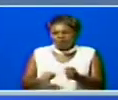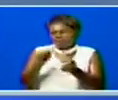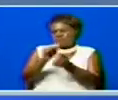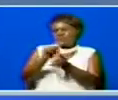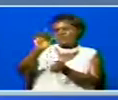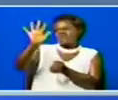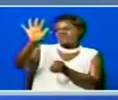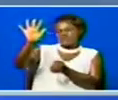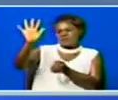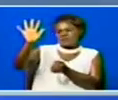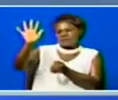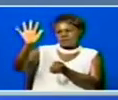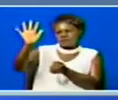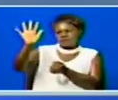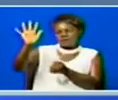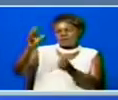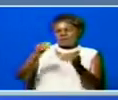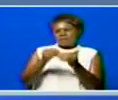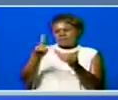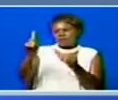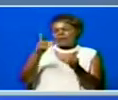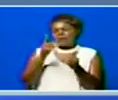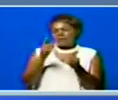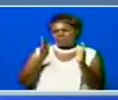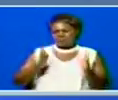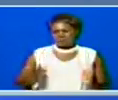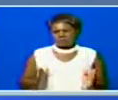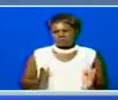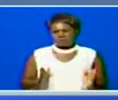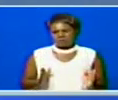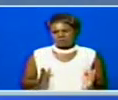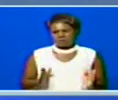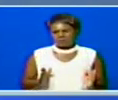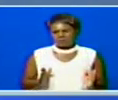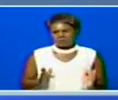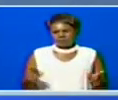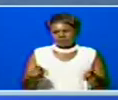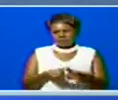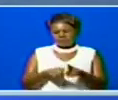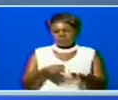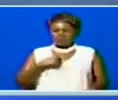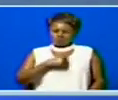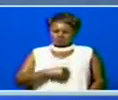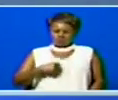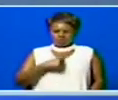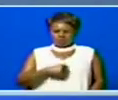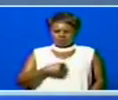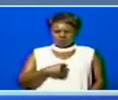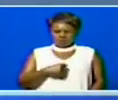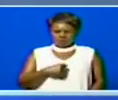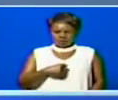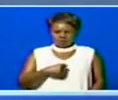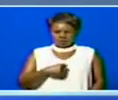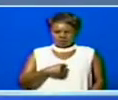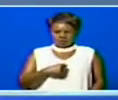time. Nikakutana na jamaa fulani, yeye pia alikuwa na ni kama ananihurumia. So naenda